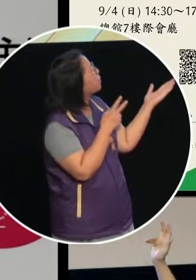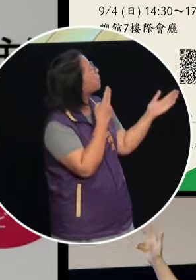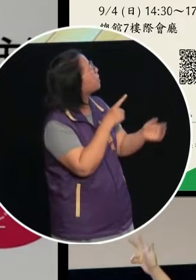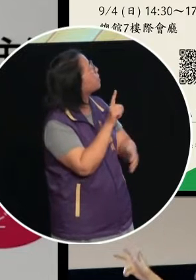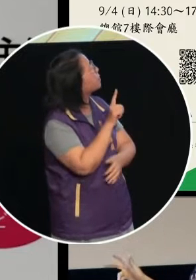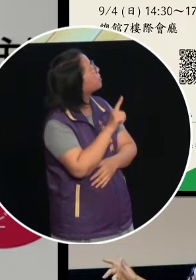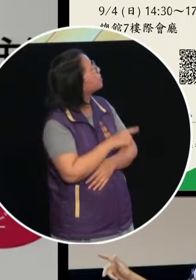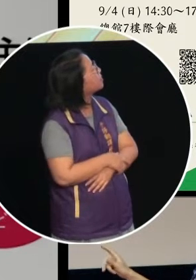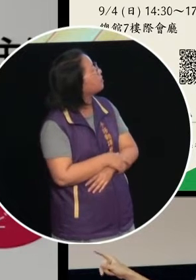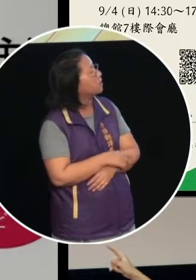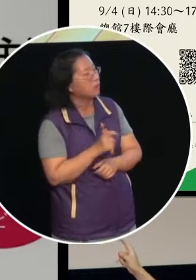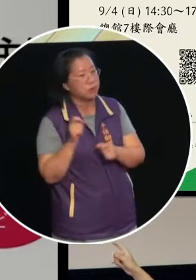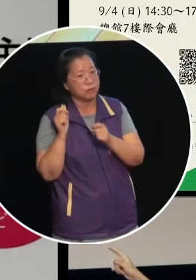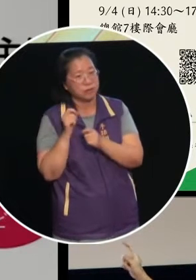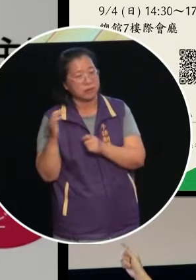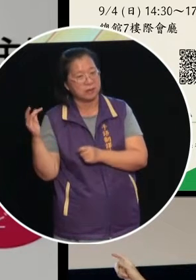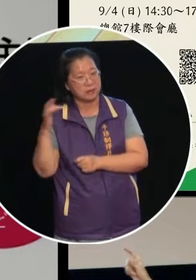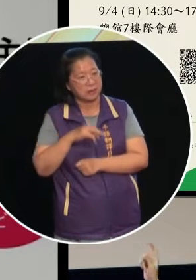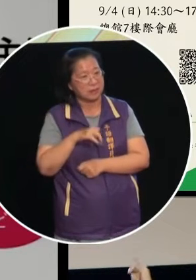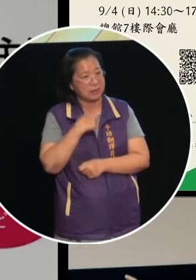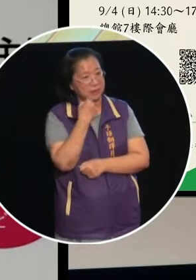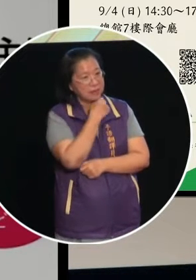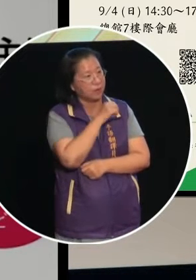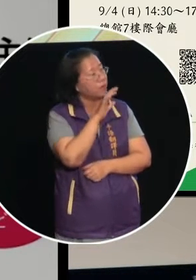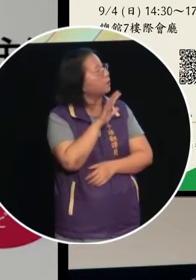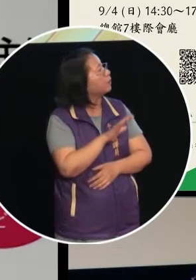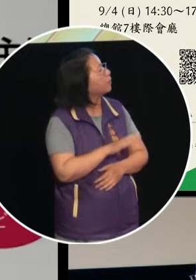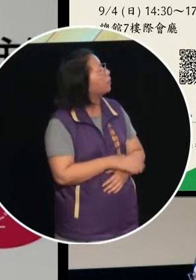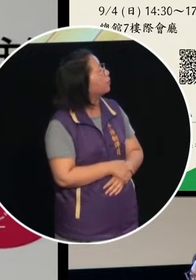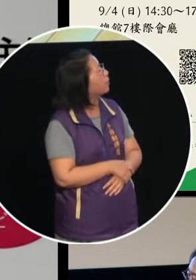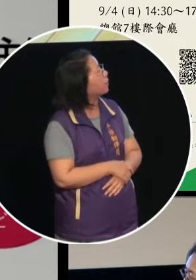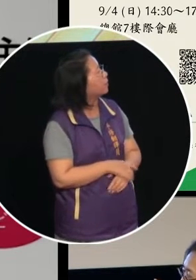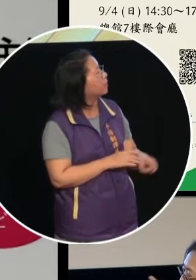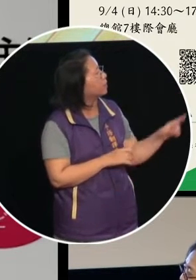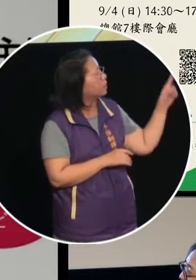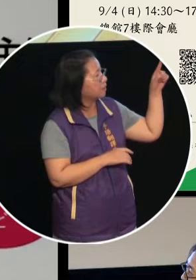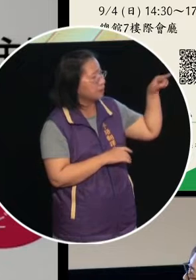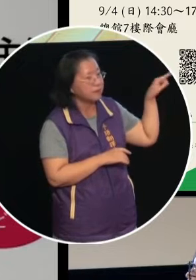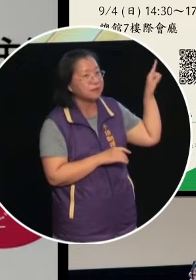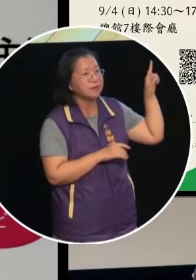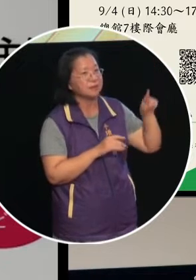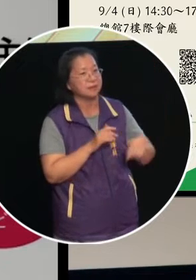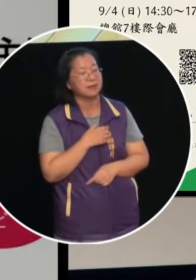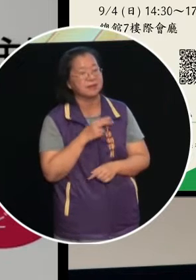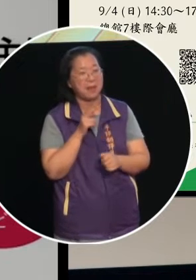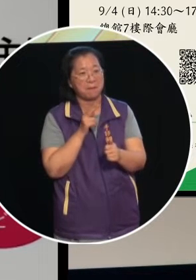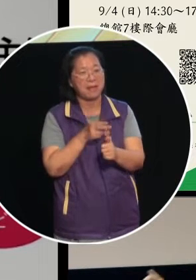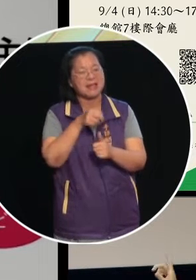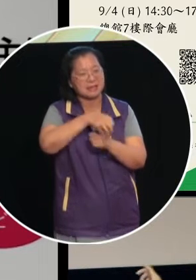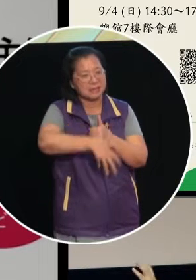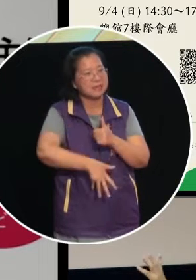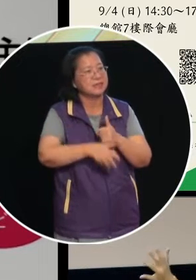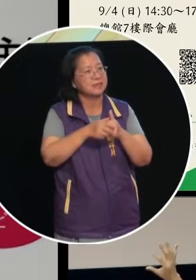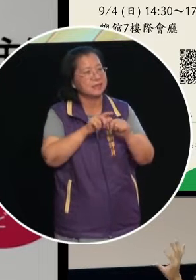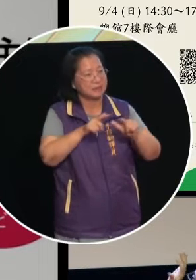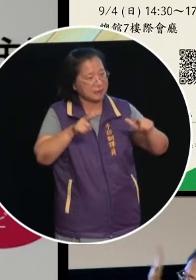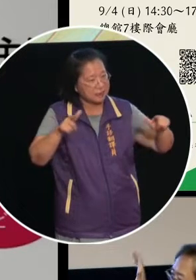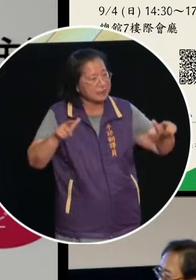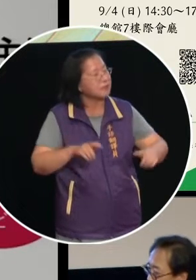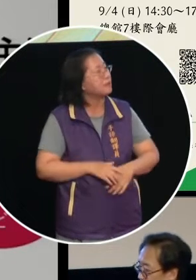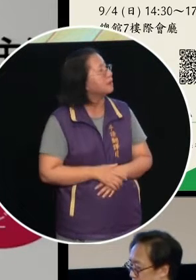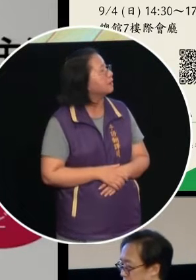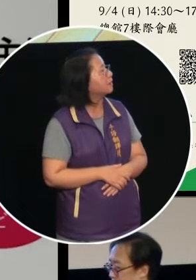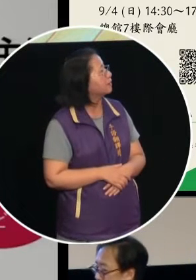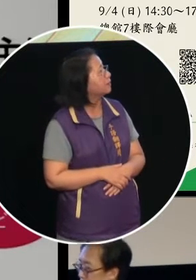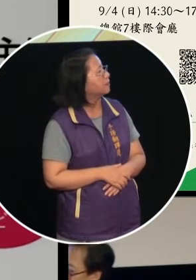生最近来台湾吧，然后菅义伟先生的 group， 他们他说自己不是还没说派系，这些派系是算是非